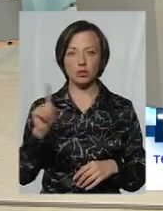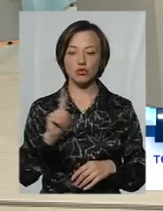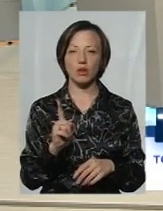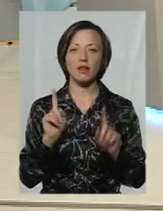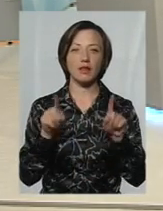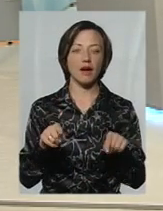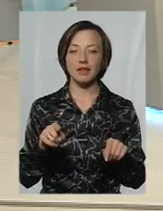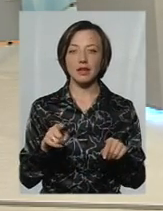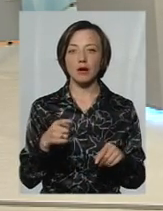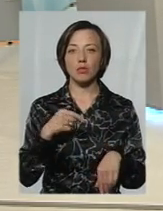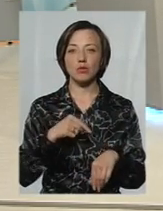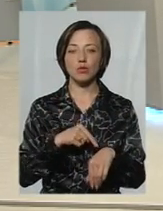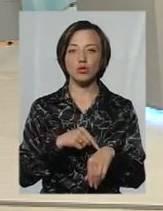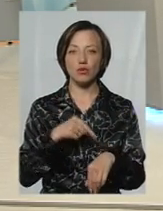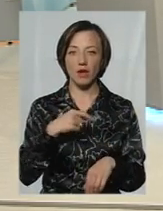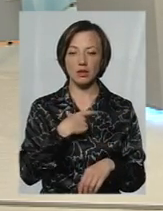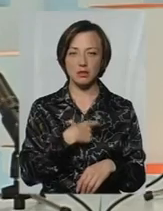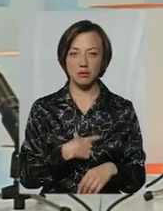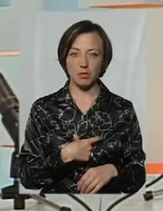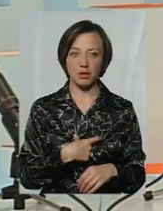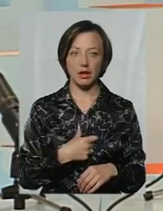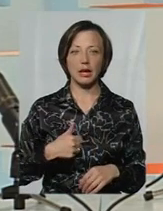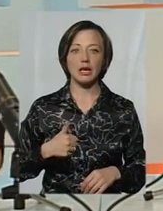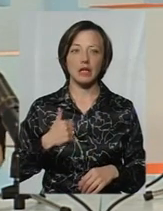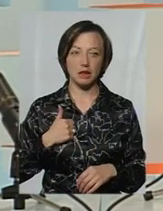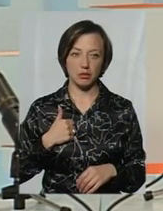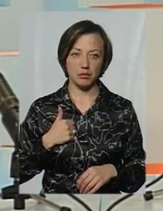Навіть не так знати, почуватися себе гідними,